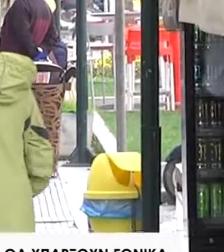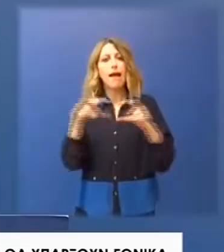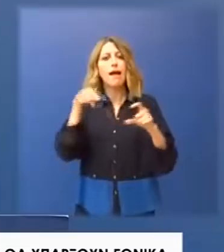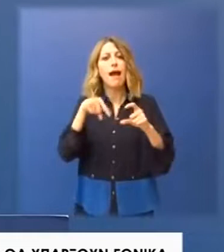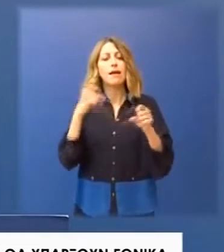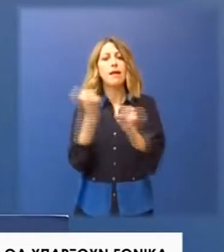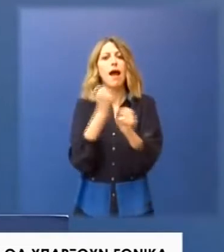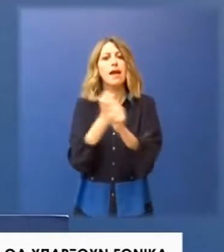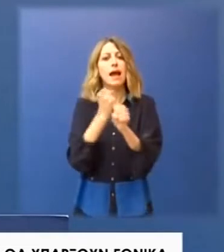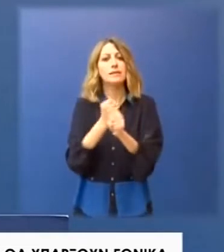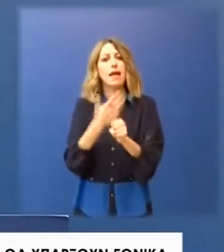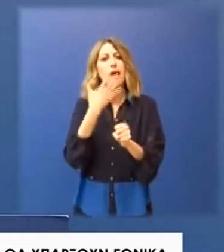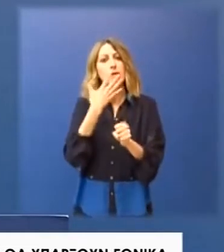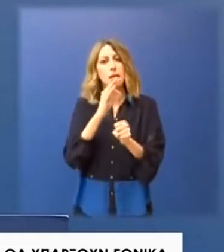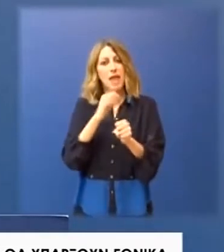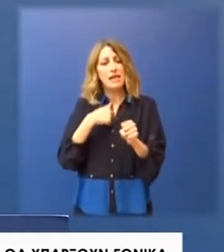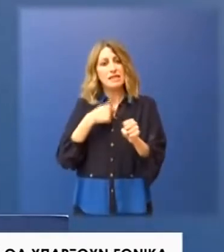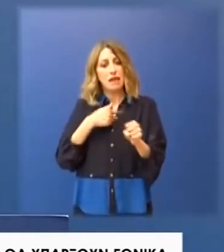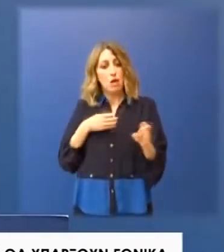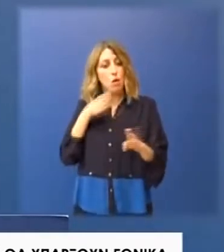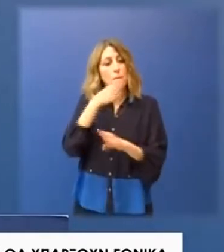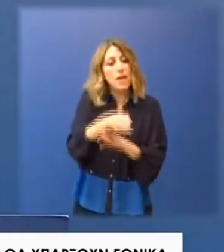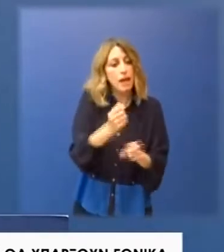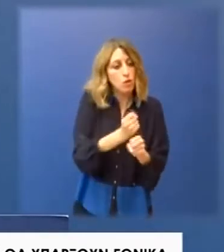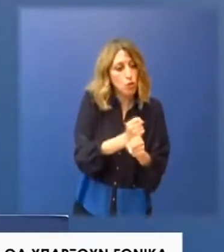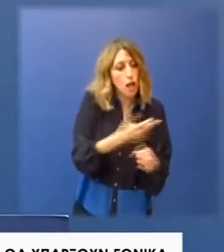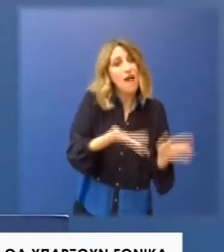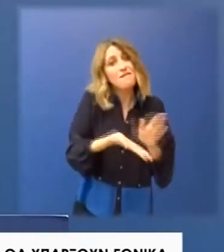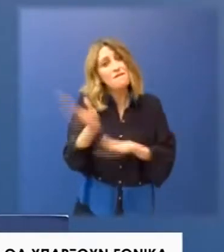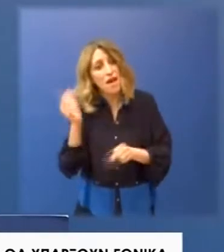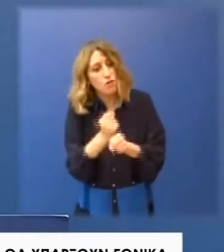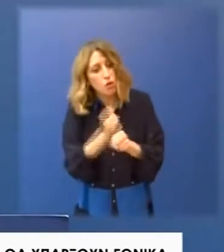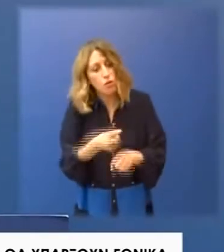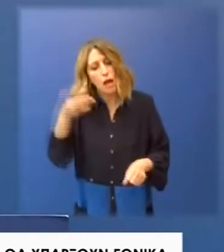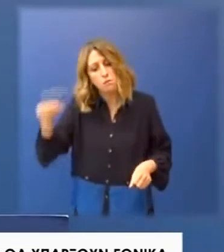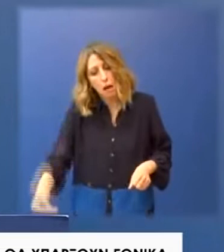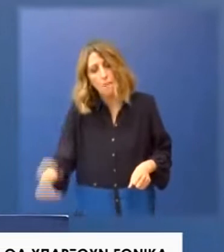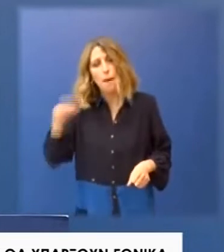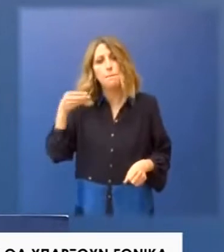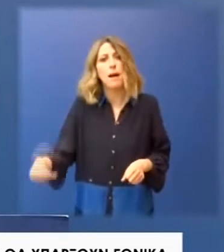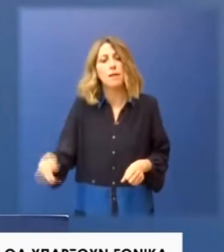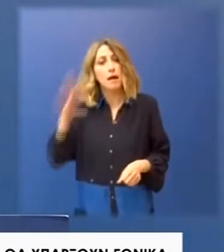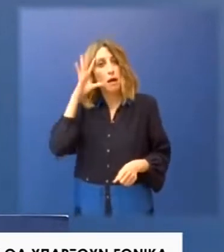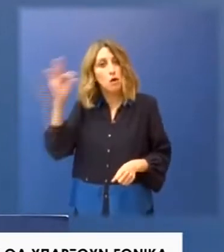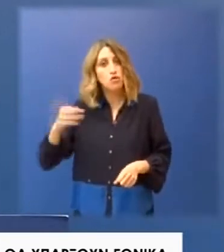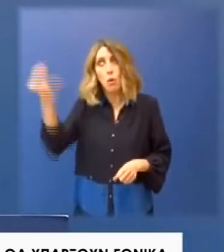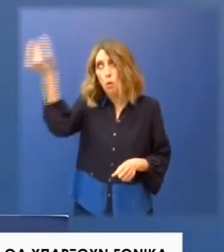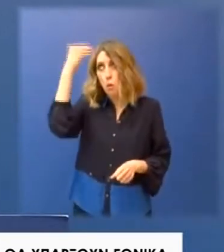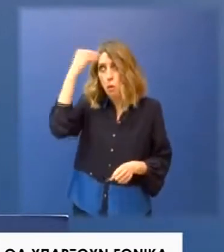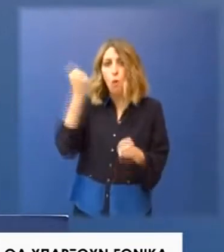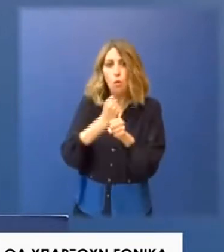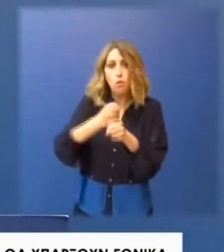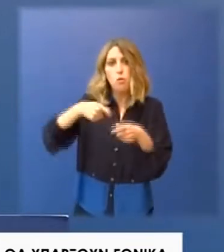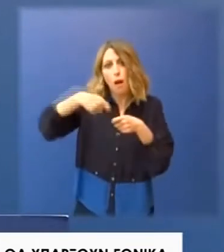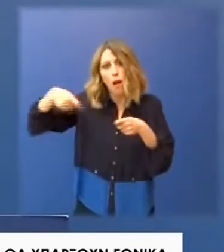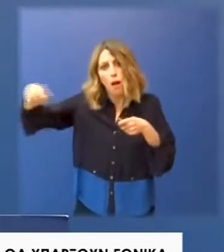ξανά». Είναι θλιβερό, αλλά από την άλλη και απολύτως αναμενόμενο, το γεγονός ότι ο ΣΥΡΙΖΑ και σε αυτή την περίπτωση επέλεξε τη